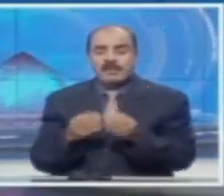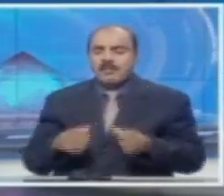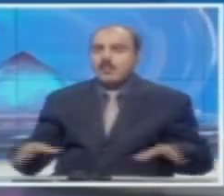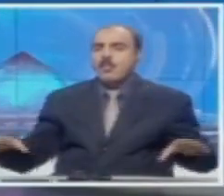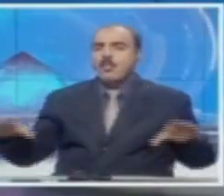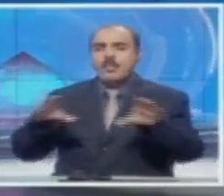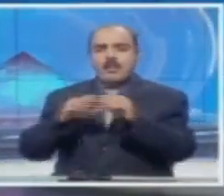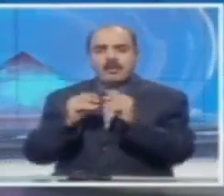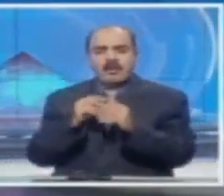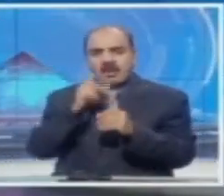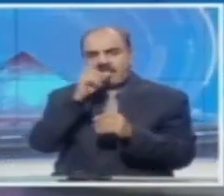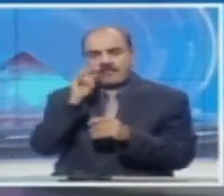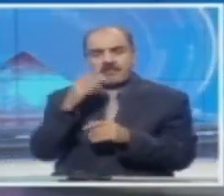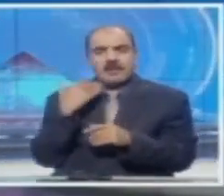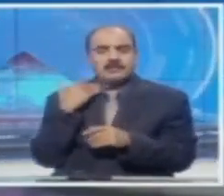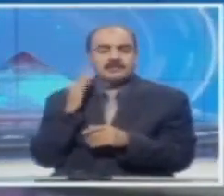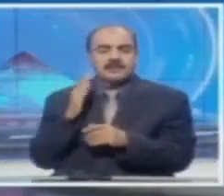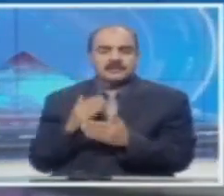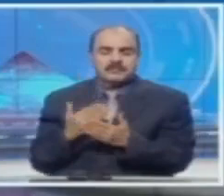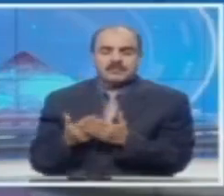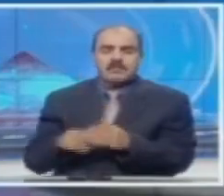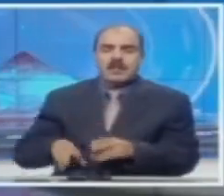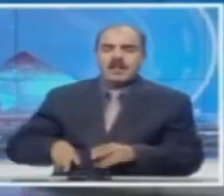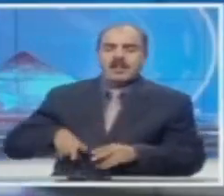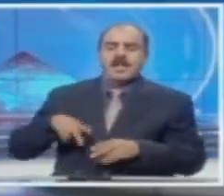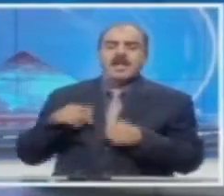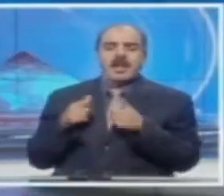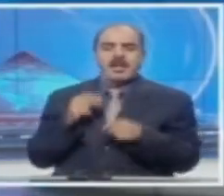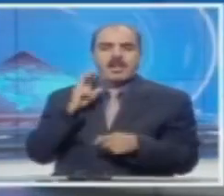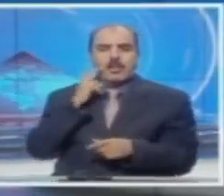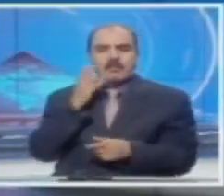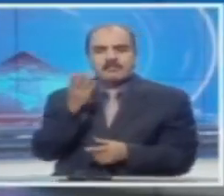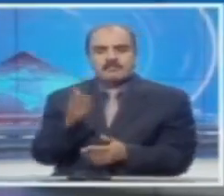المالي لقرى حياة كريمة بمحافظة القليوبية.